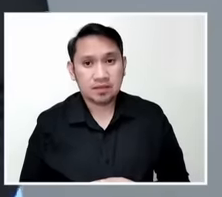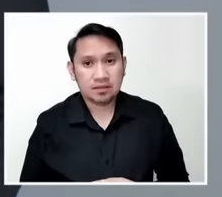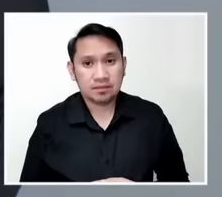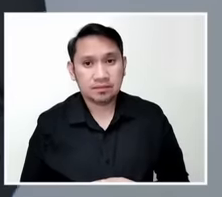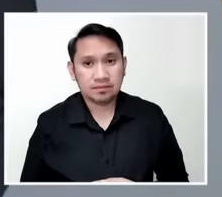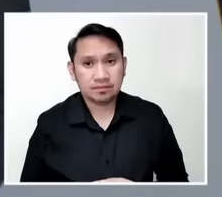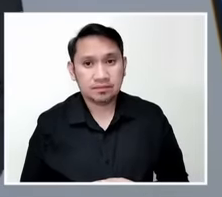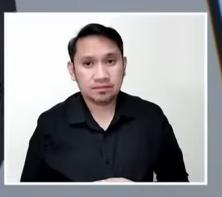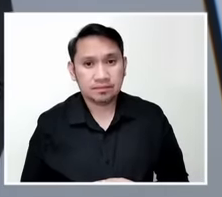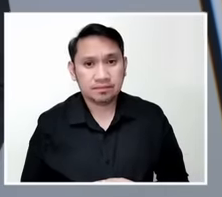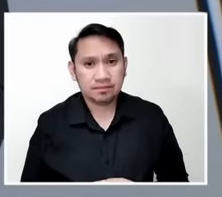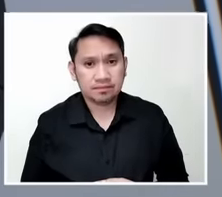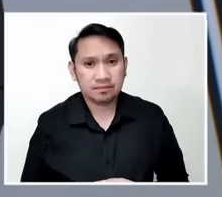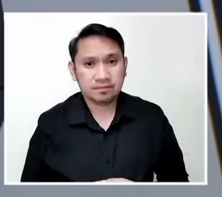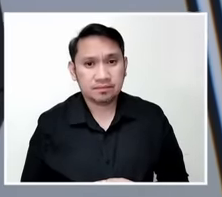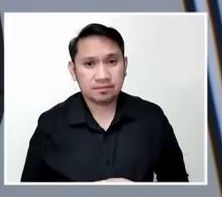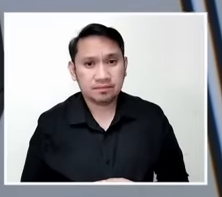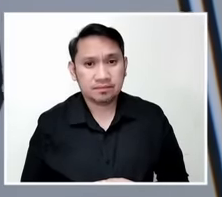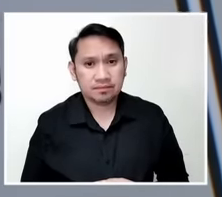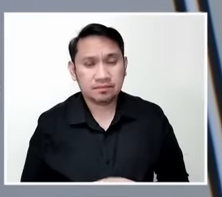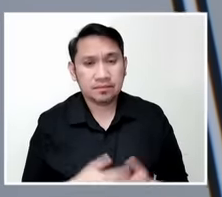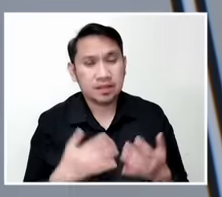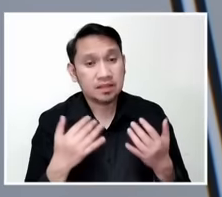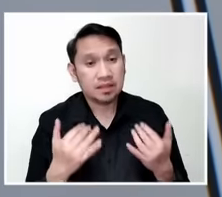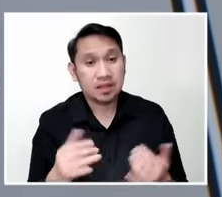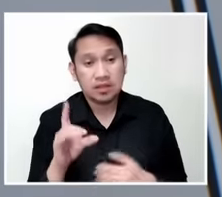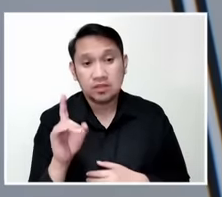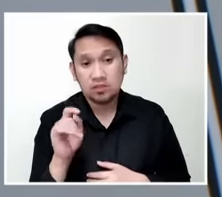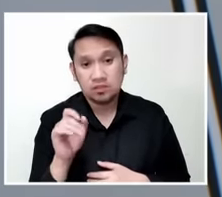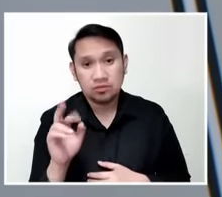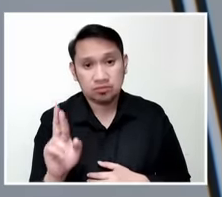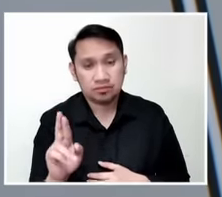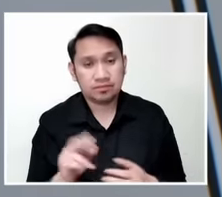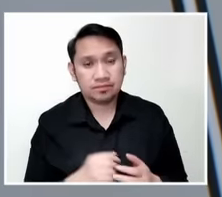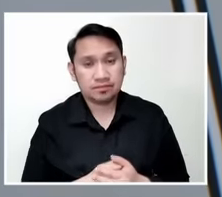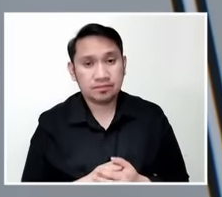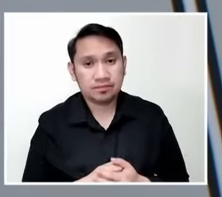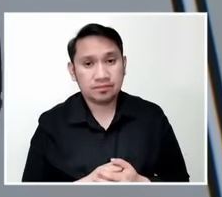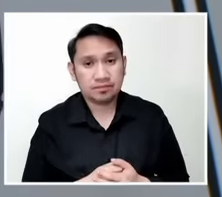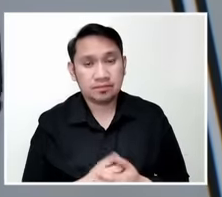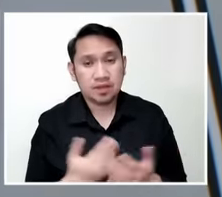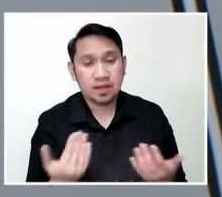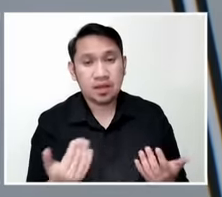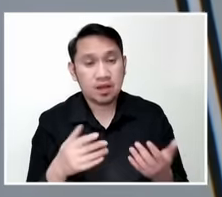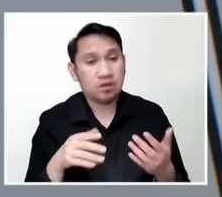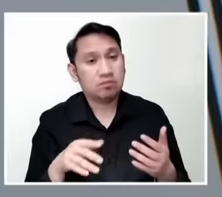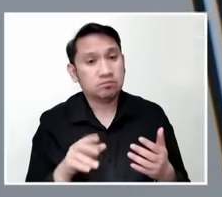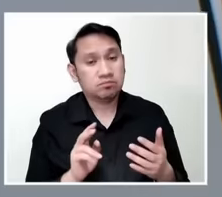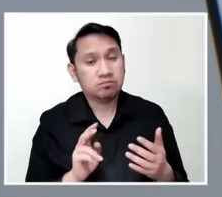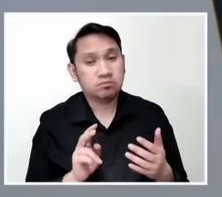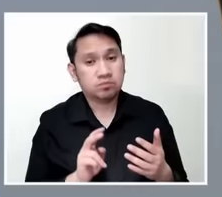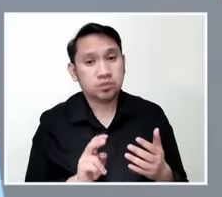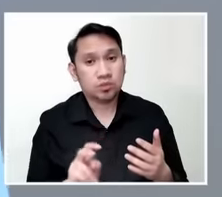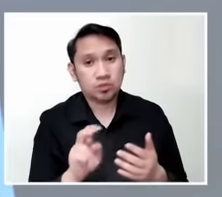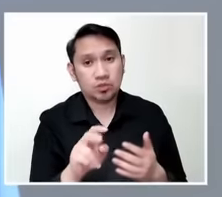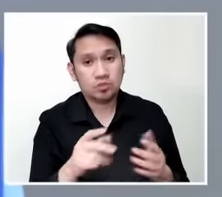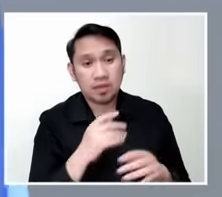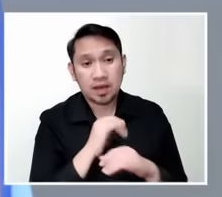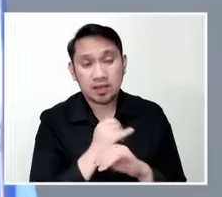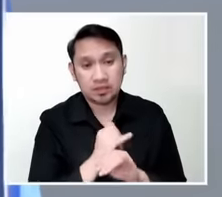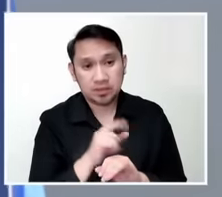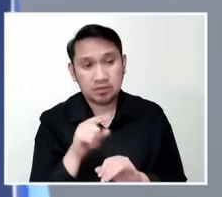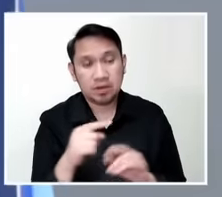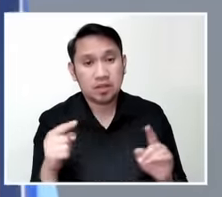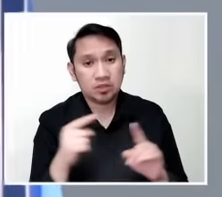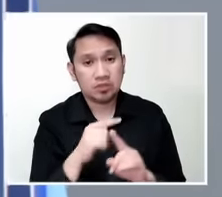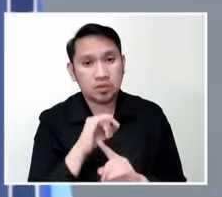Sinabi po ng Department of Transportation na pwede pang pansamantalang pumasada ang mga unconsolidated jeepneys hanggang